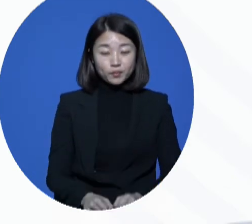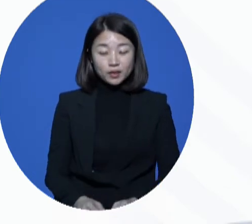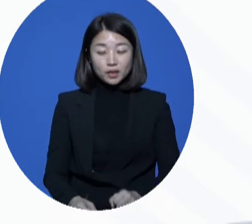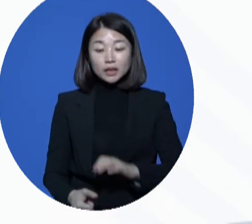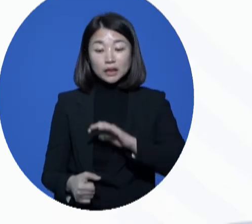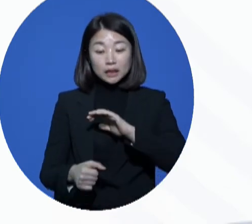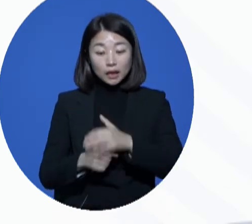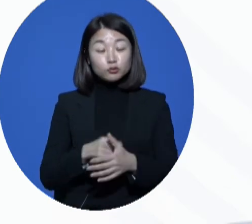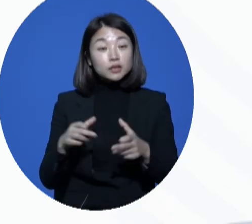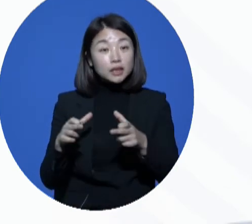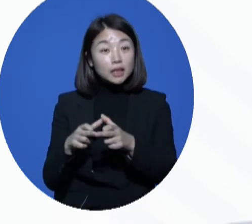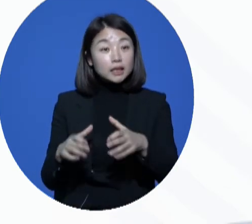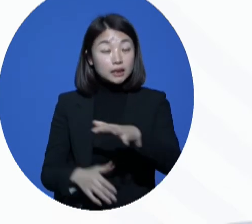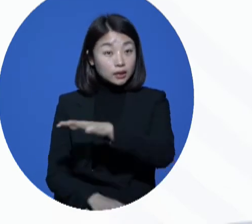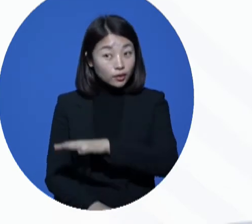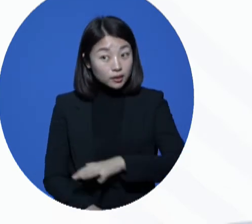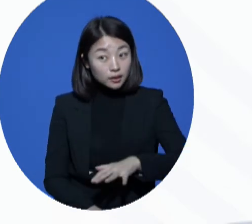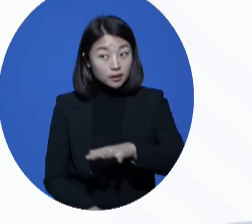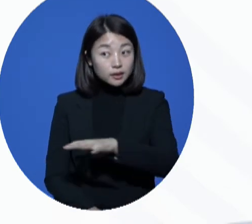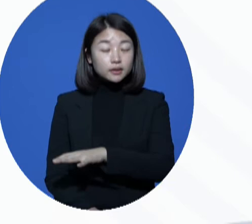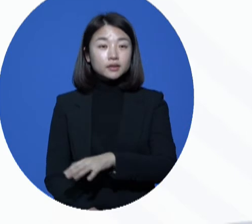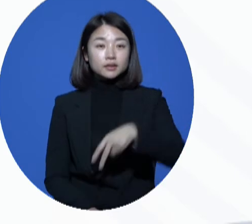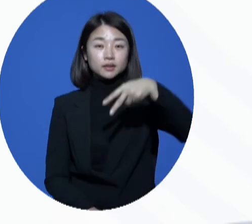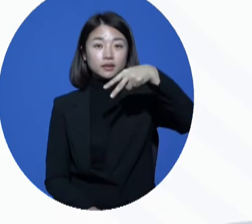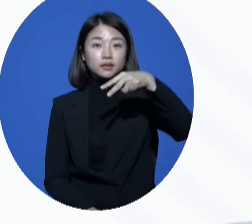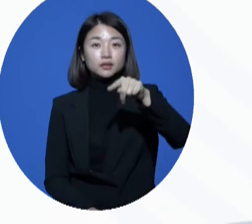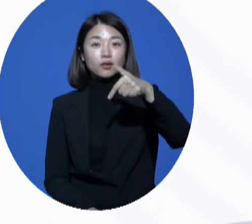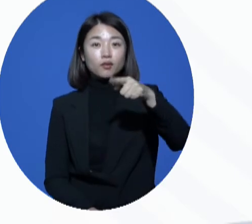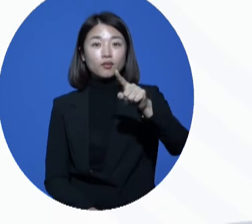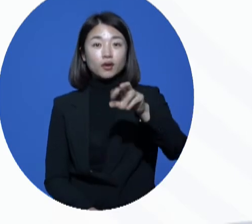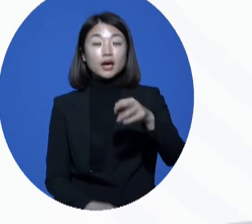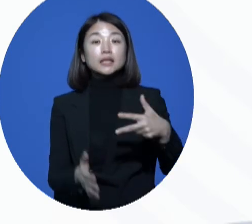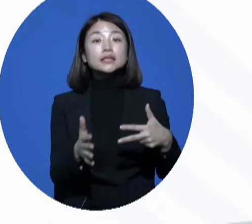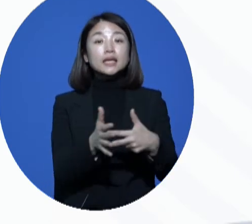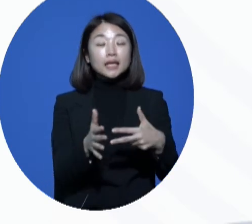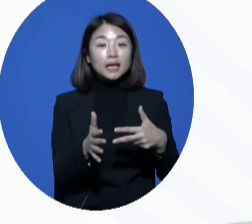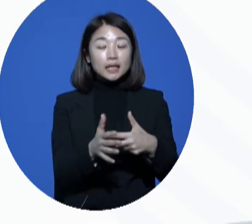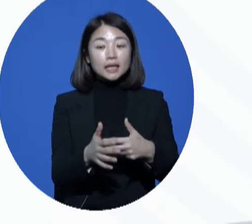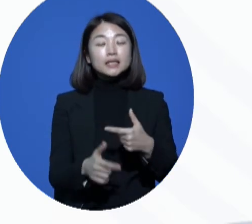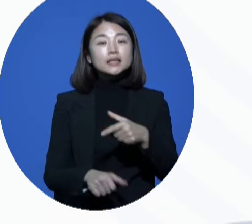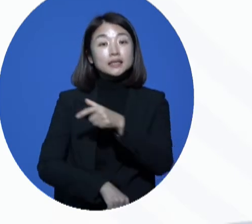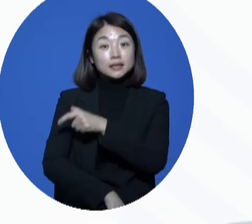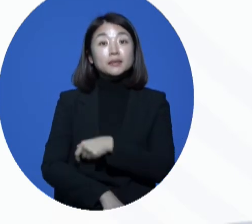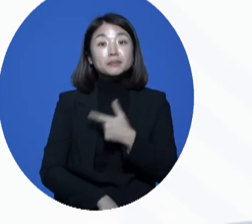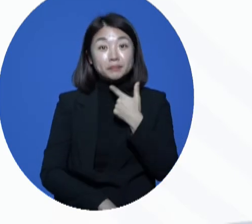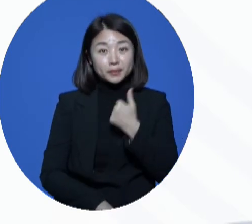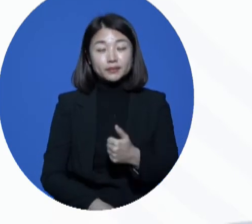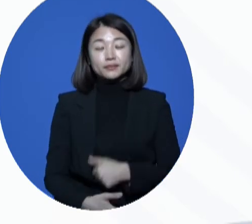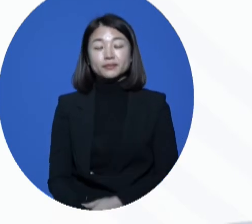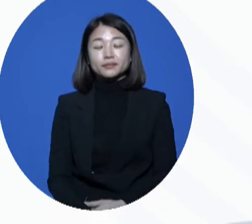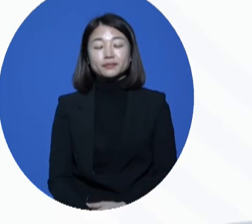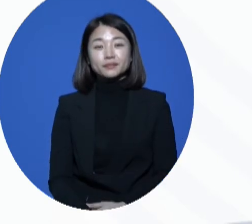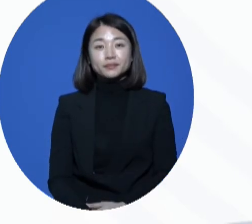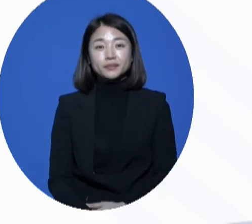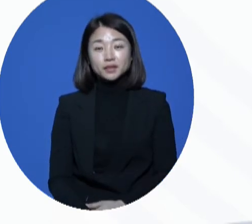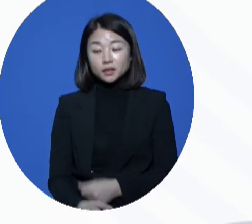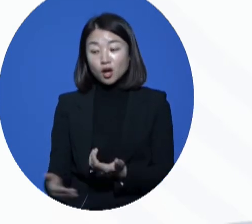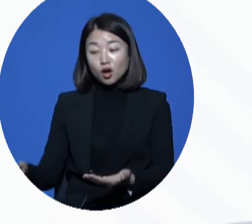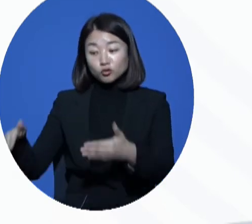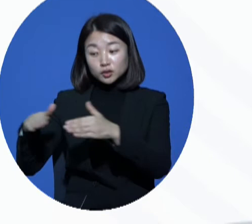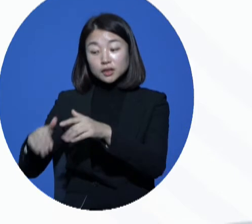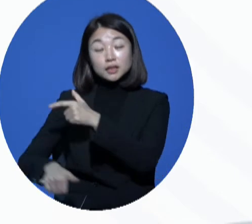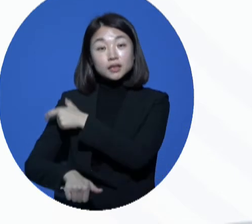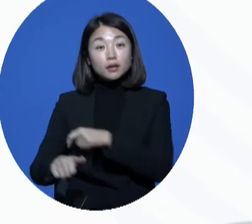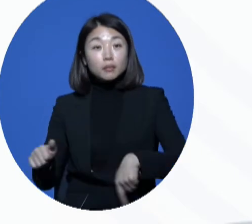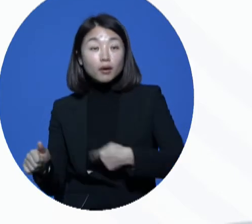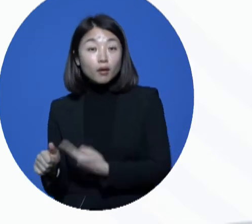장애인 거주 시설을 운영하는 사회복지법인 청암재단의 이사로서도 활동을 하고 있습니다. 그래서 이제 거주 시설 이사로 활동하는 이유는